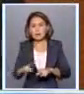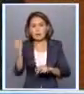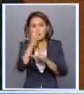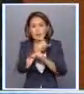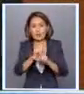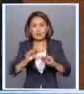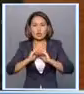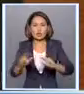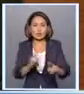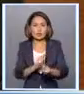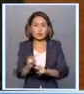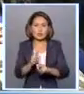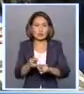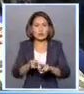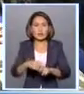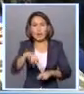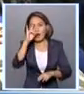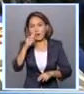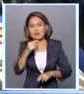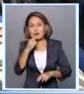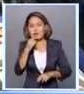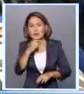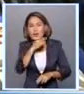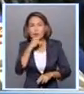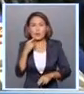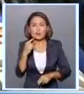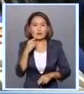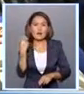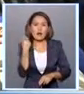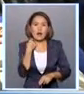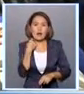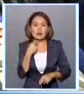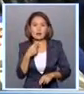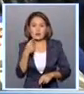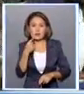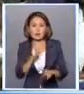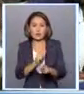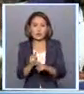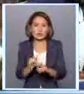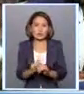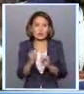жүріп жатыр. Мамандардың пікірінше, үш тілділік жүйесін кезең-кезеңмен енгізу жоспарланған.